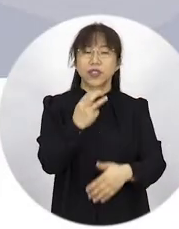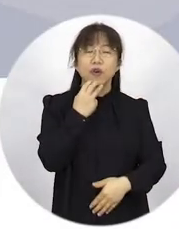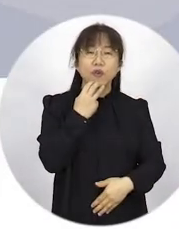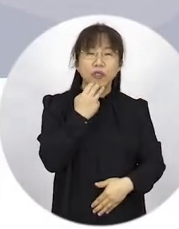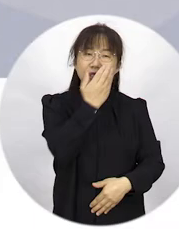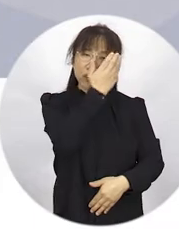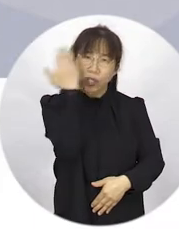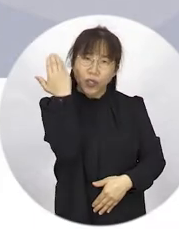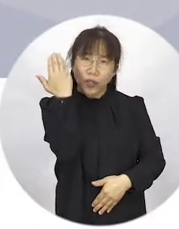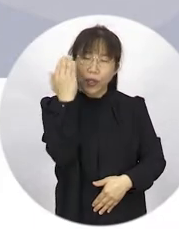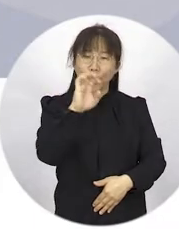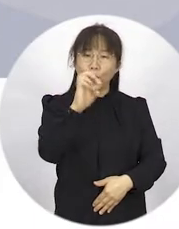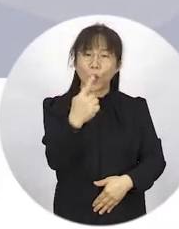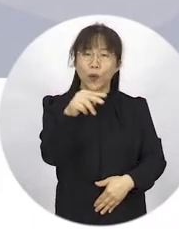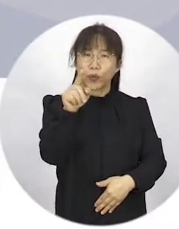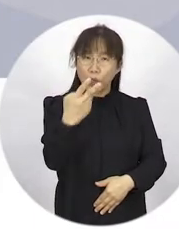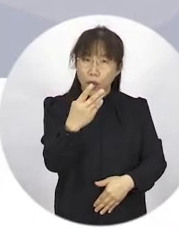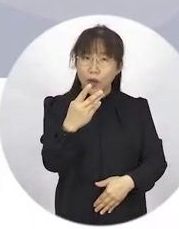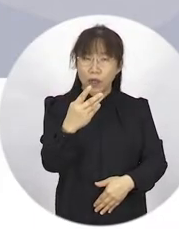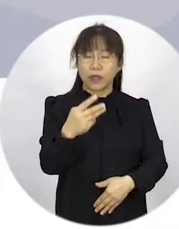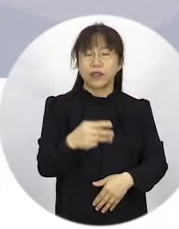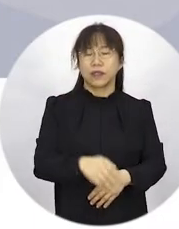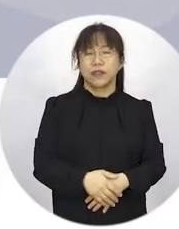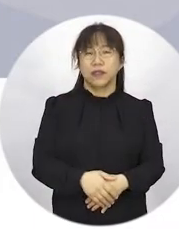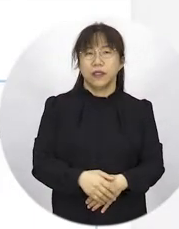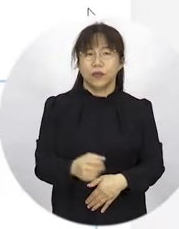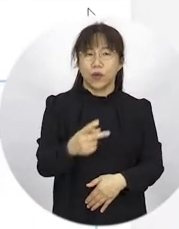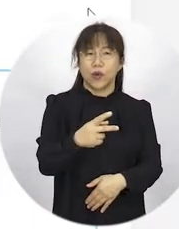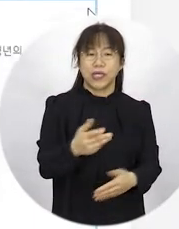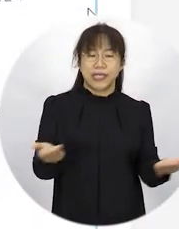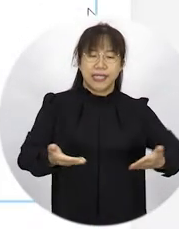서울 청년포털 홈페이지 회원가입 후